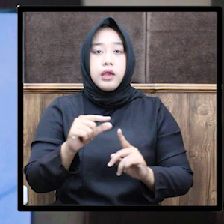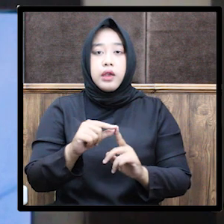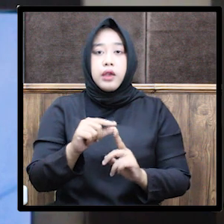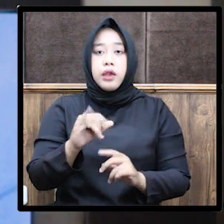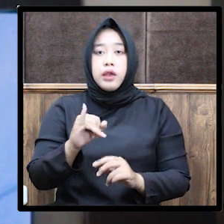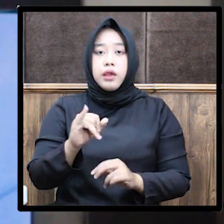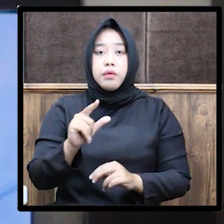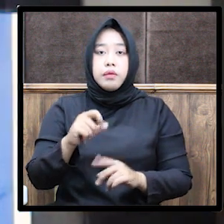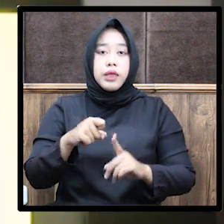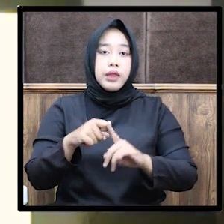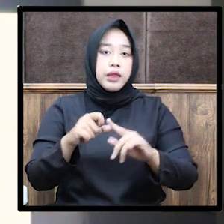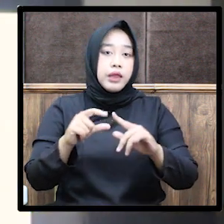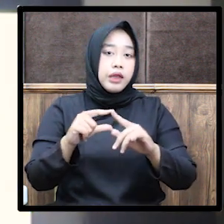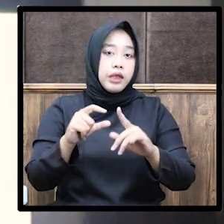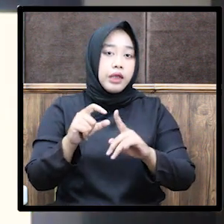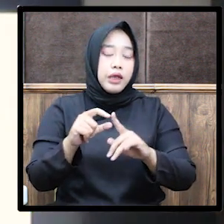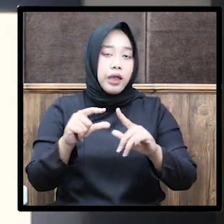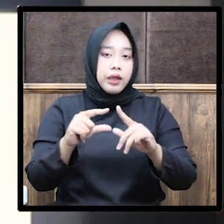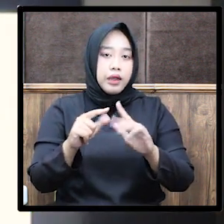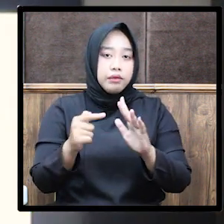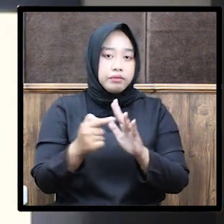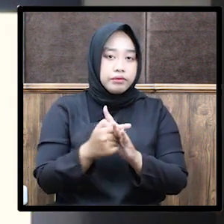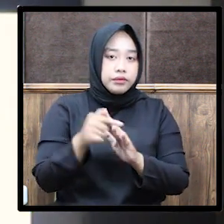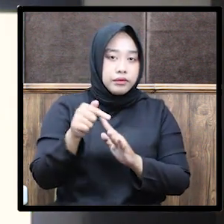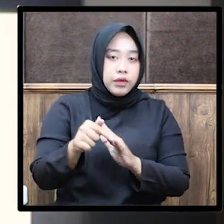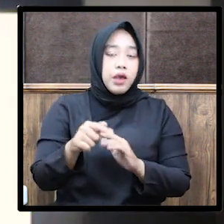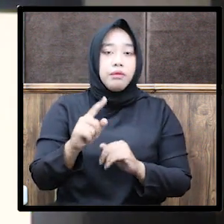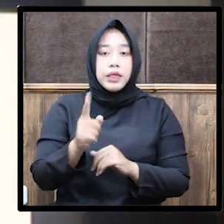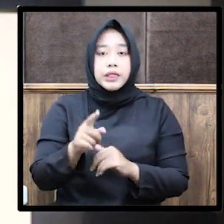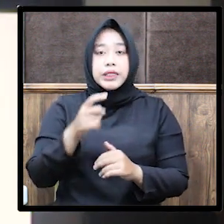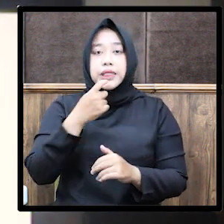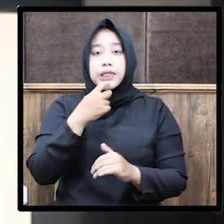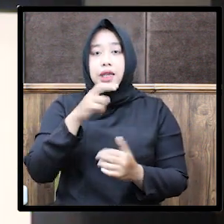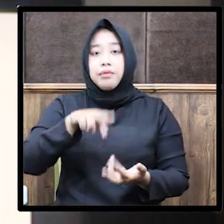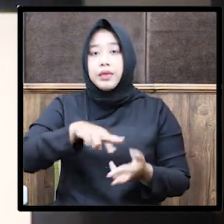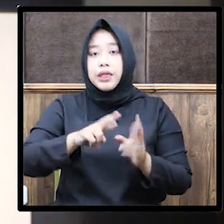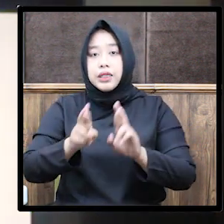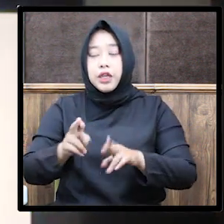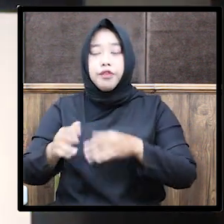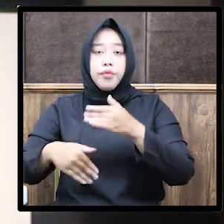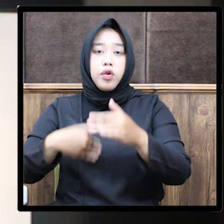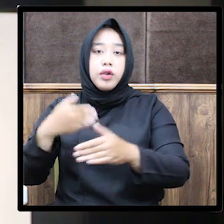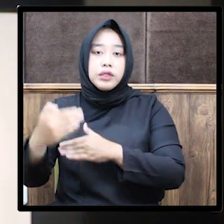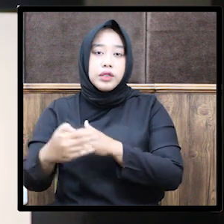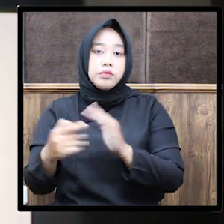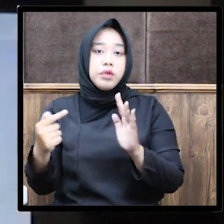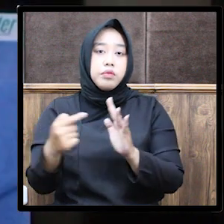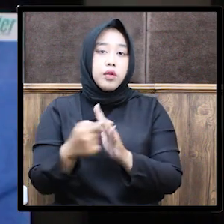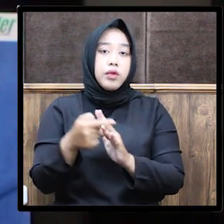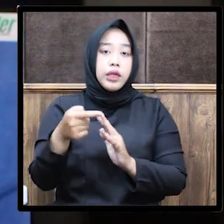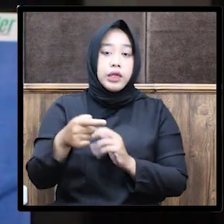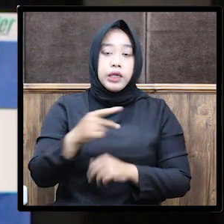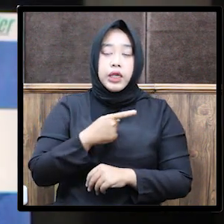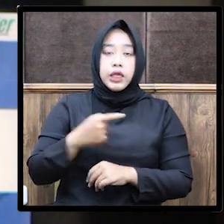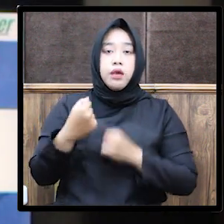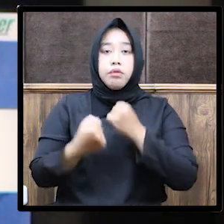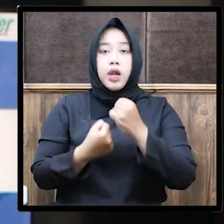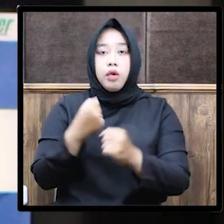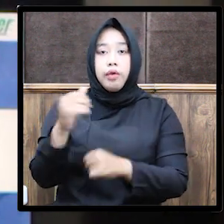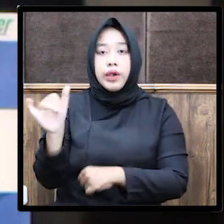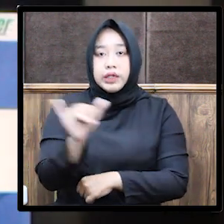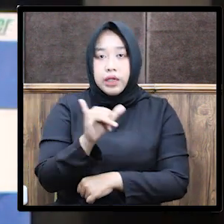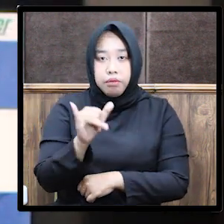dan tentu di rencana kami di pemilu ini juga kami akan yang sama, yaitu kami akan